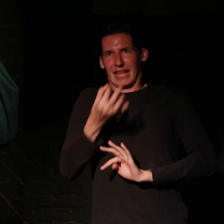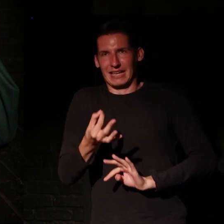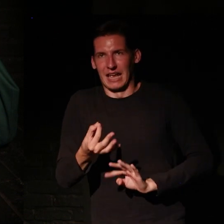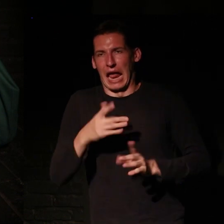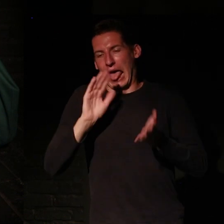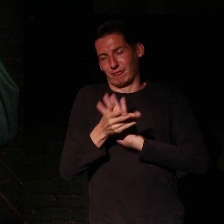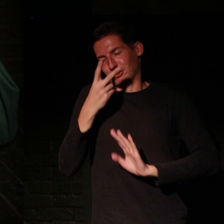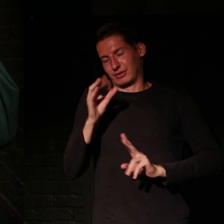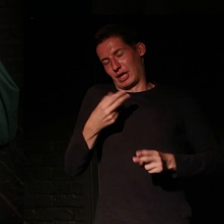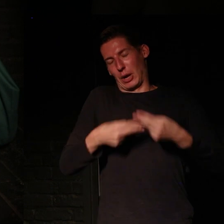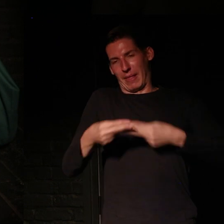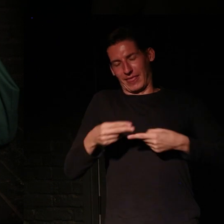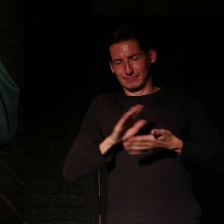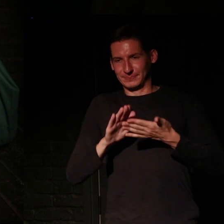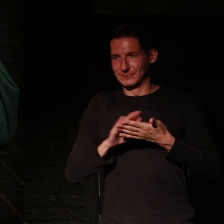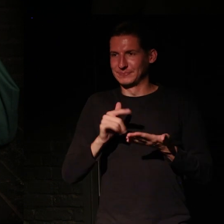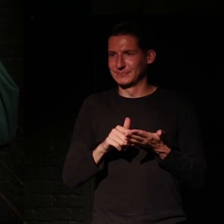właściwie wyszedł komentarz. Natomiast